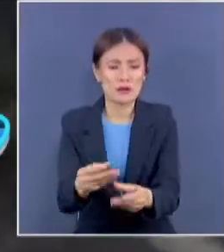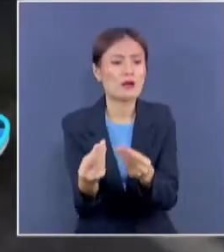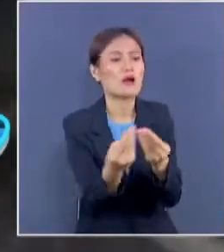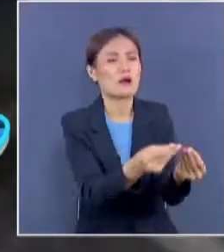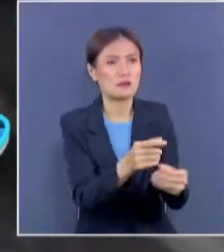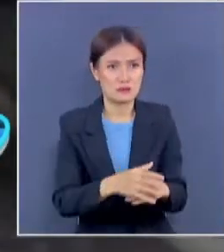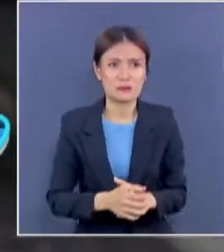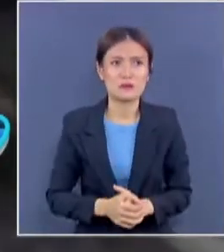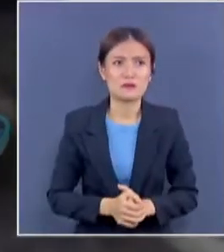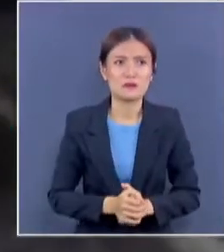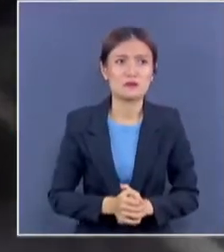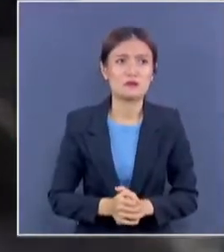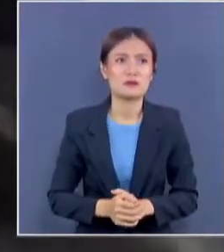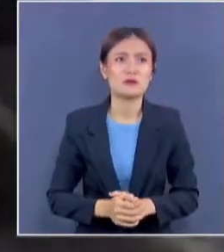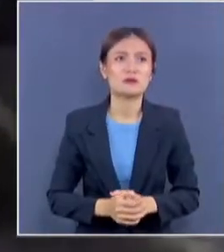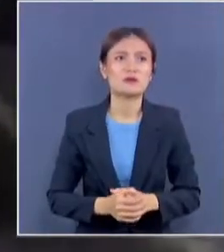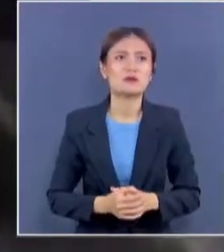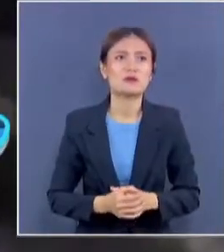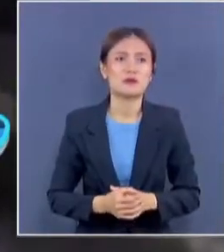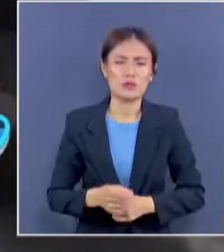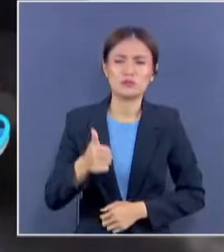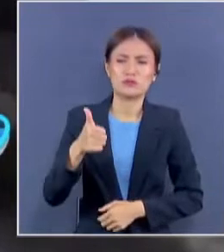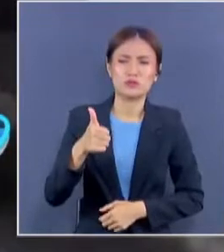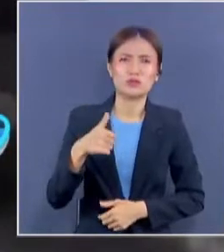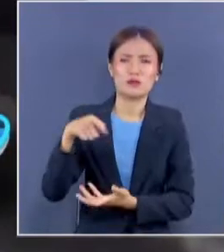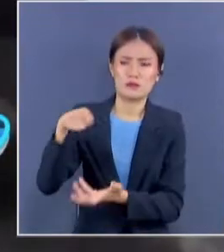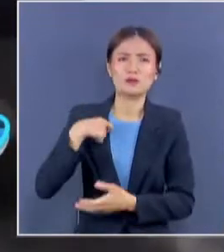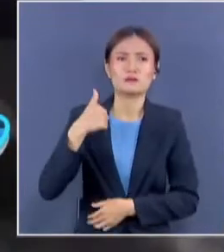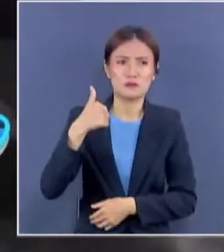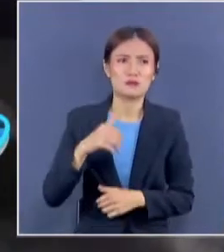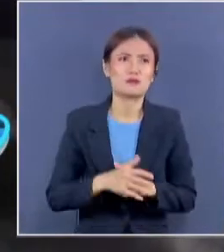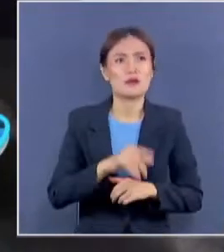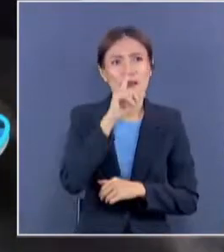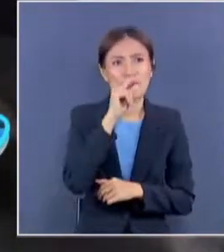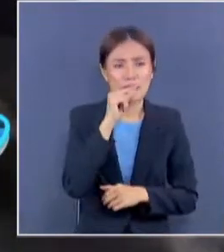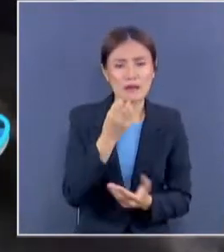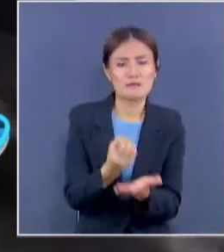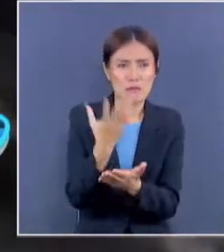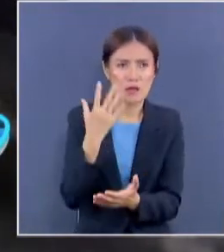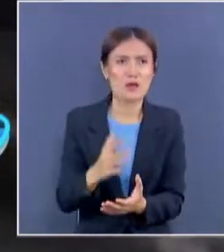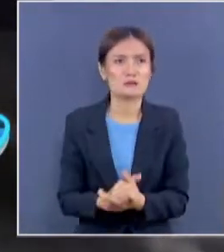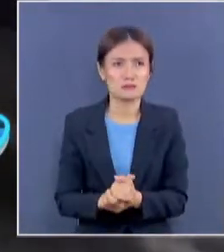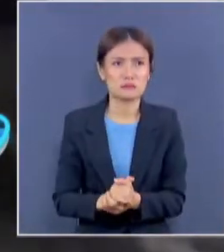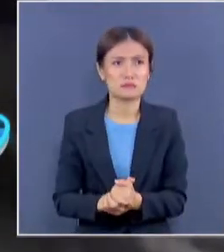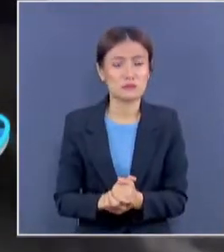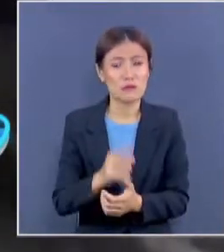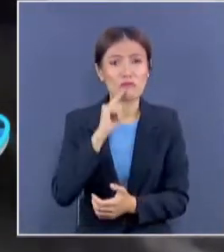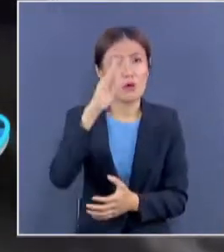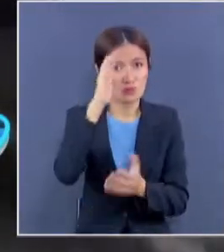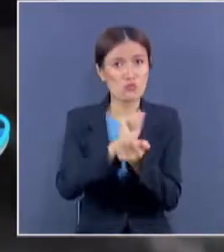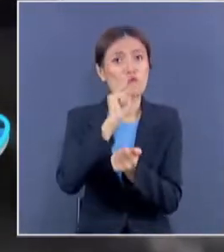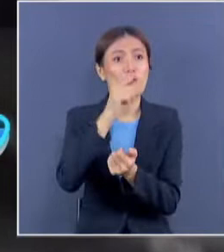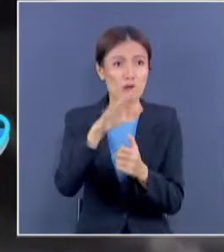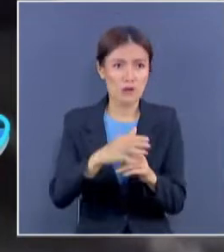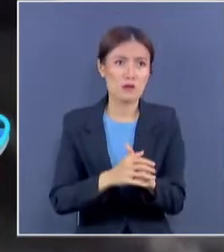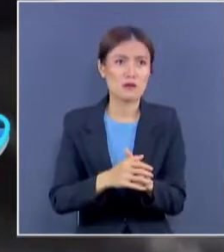จแต่ได้คืนที่ผมไม่ได้คืนเลย ตรงนี้มันกันตั้งหลายร้อยเนี่ยเนื้อล้วนๆเนี่ย ไก่มันแพงอ่ะตอนเน ี้ ย เราไปแจ้งความไปแล้วนะ แจ ้ง